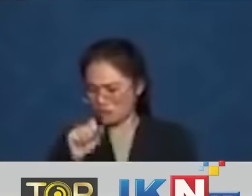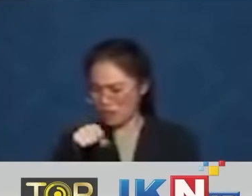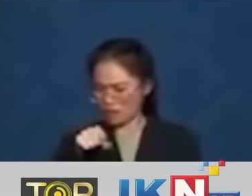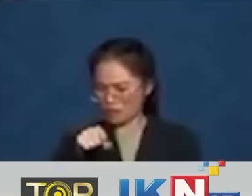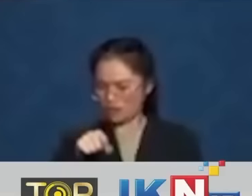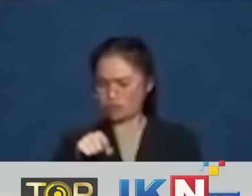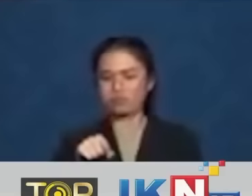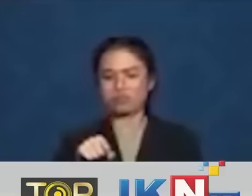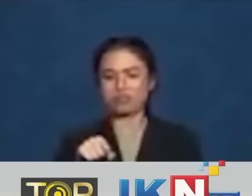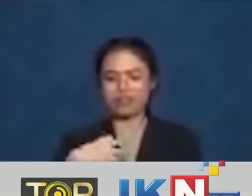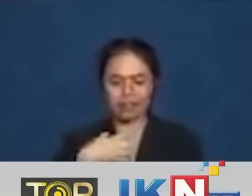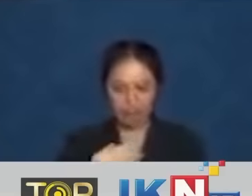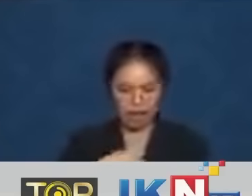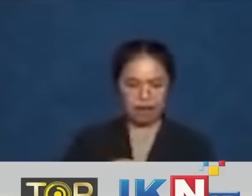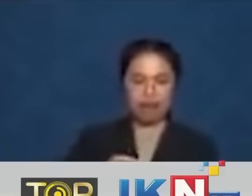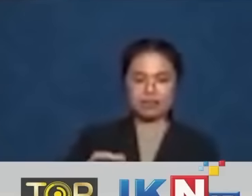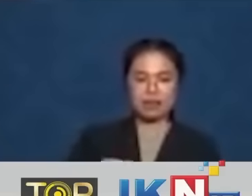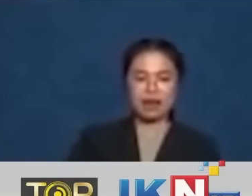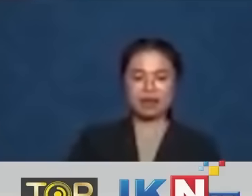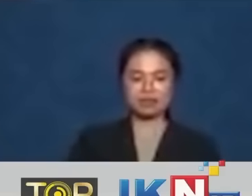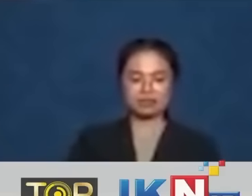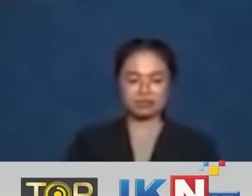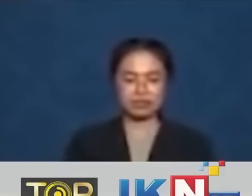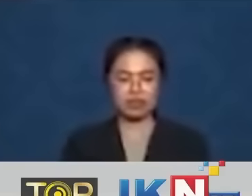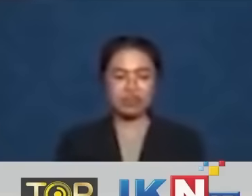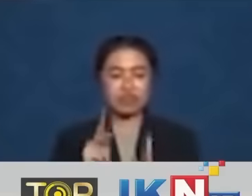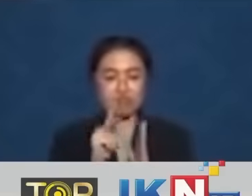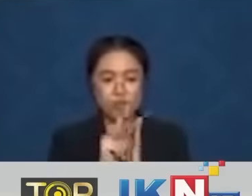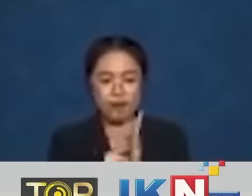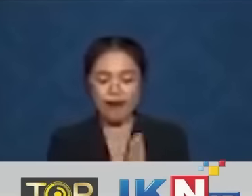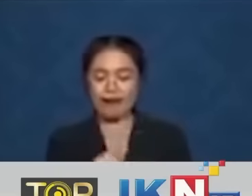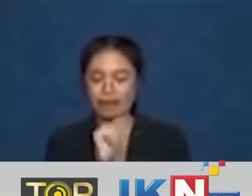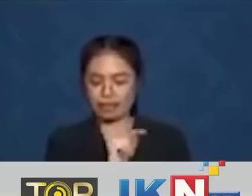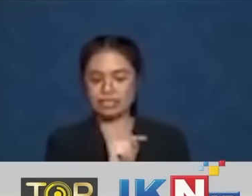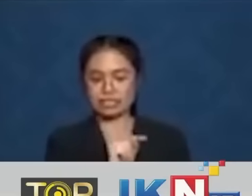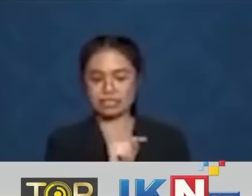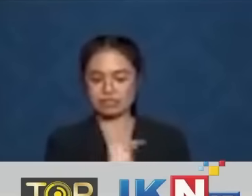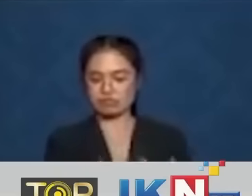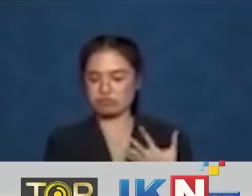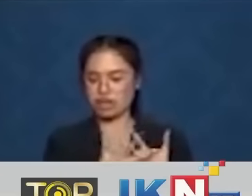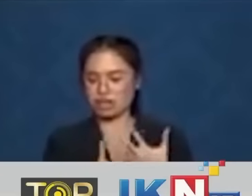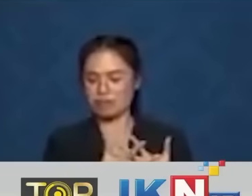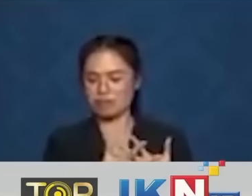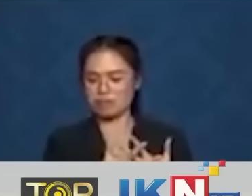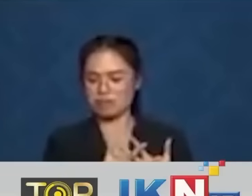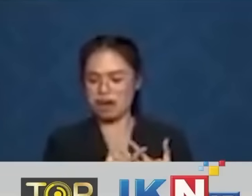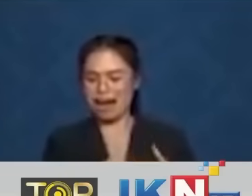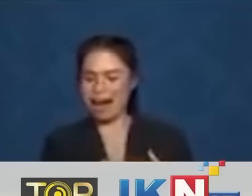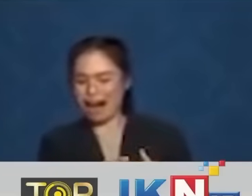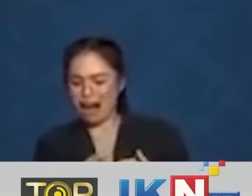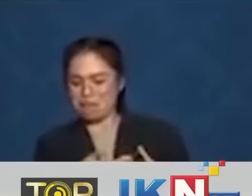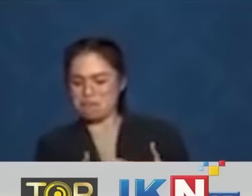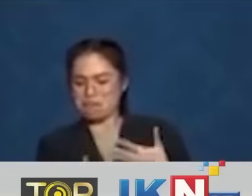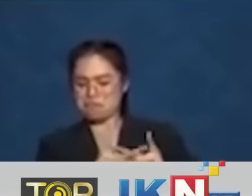แล้วก็พูดถึงพระราชบัญญัติราชทัณฑ์ปี60นะอธิบายว่ามันเกิดก่อนรัฐบาลชุดนี้นะนะแล้วก็มีรายละ